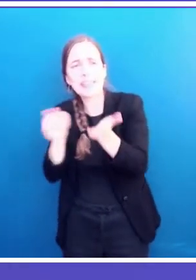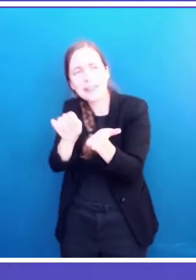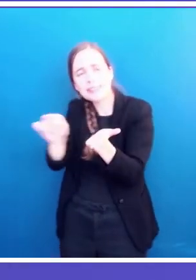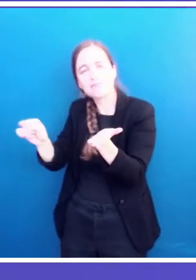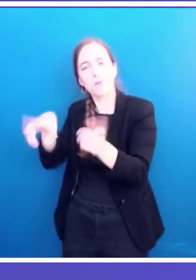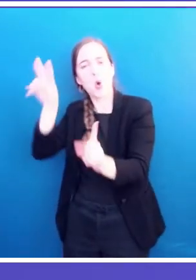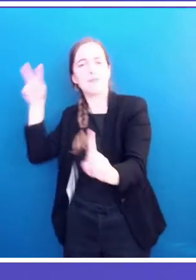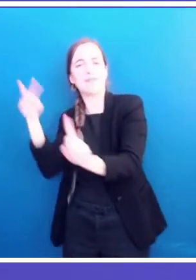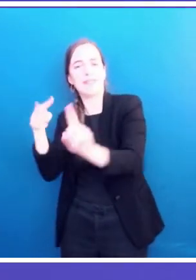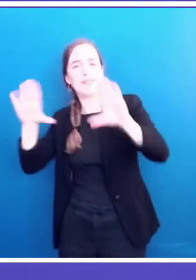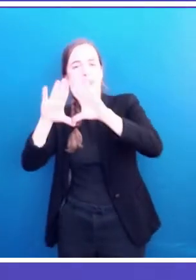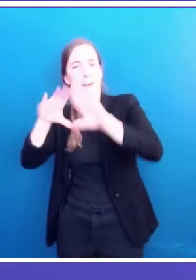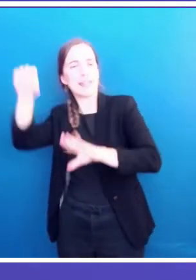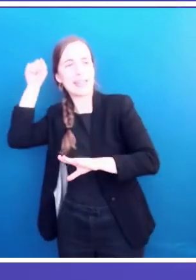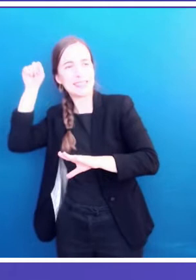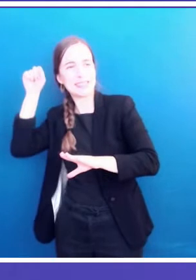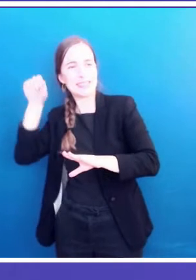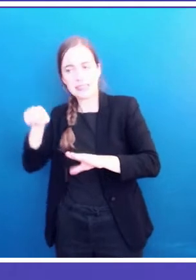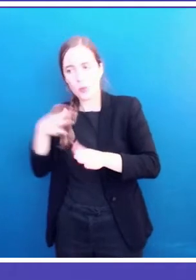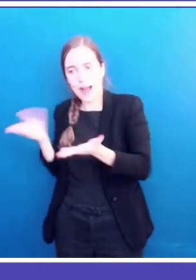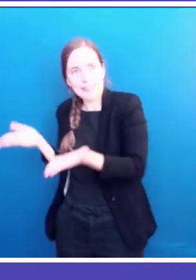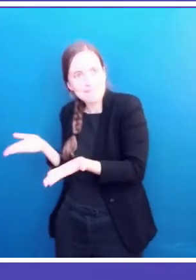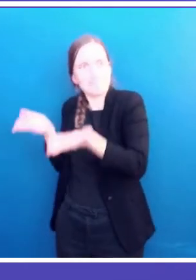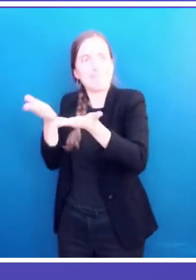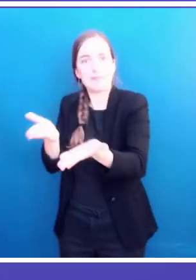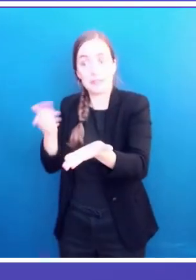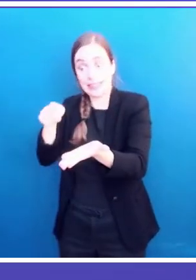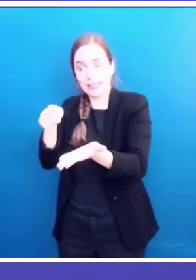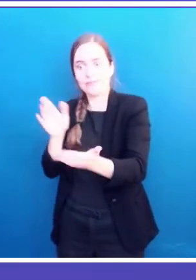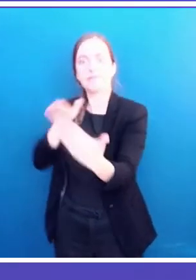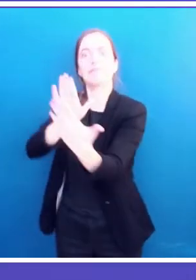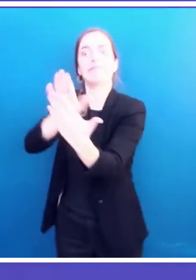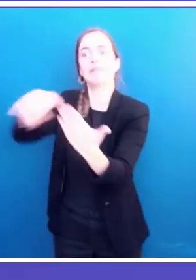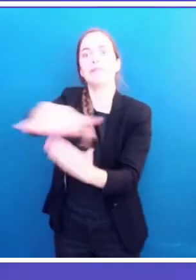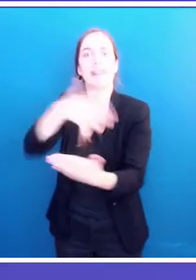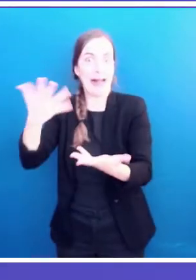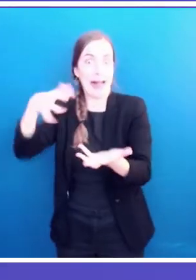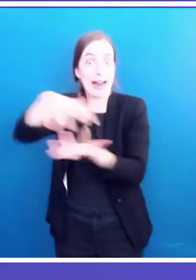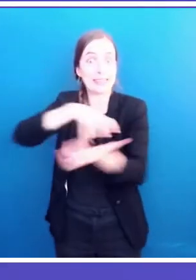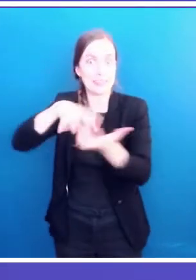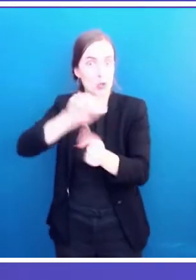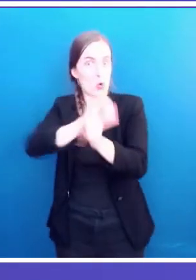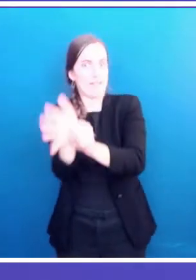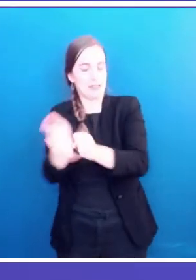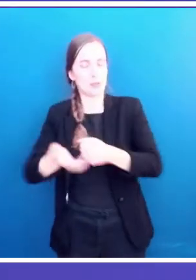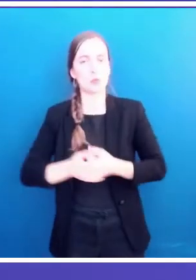من منطلق النسوي، طبعا للحد من النتائج السلبية لهذا الوضع الحالي.